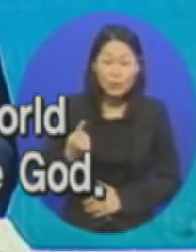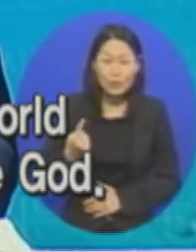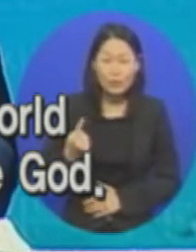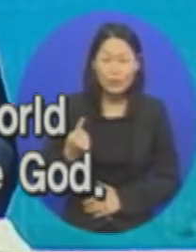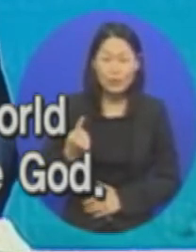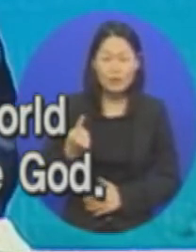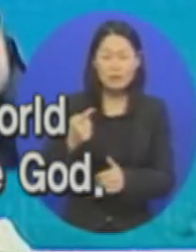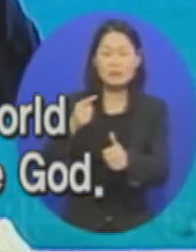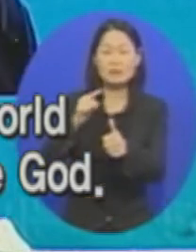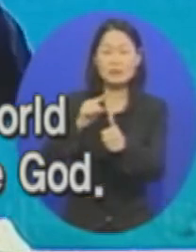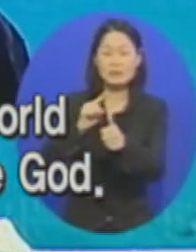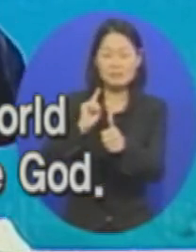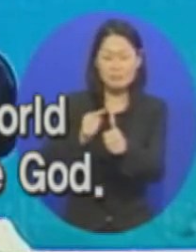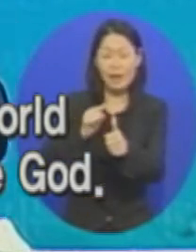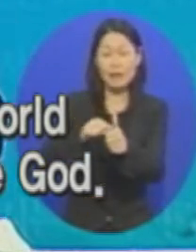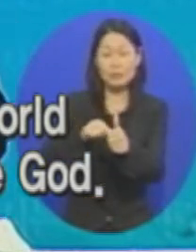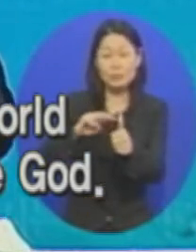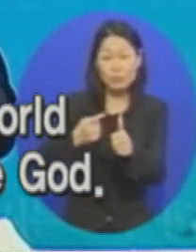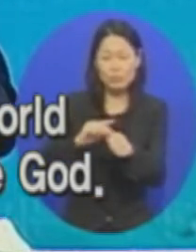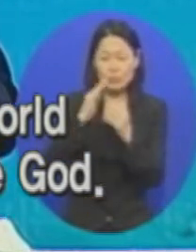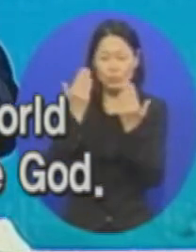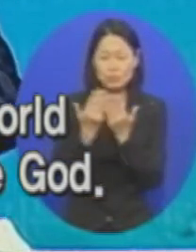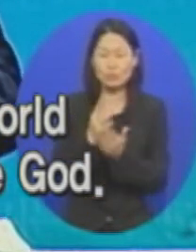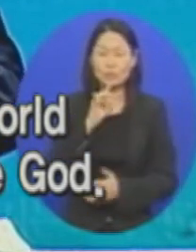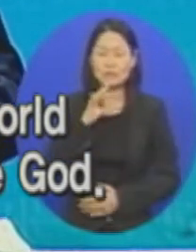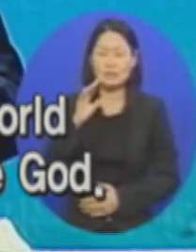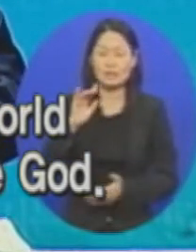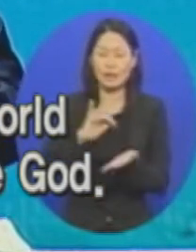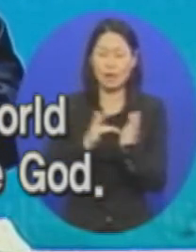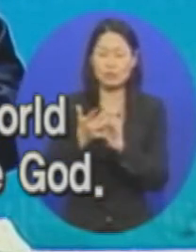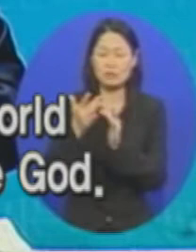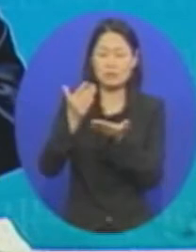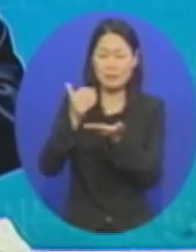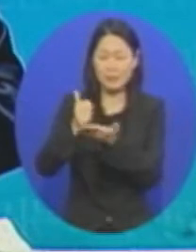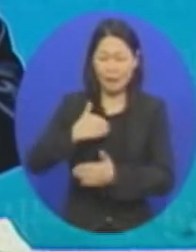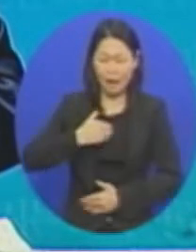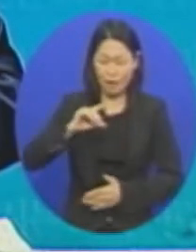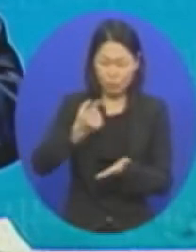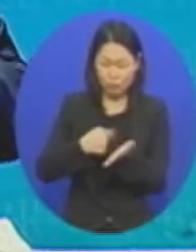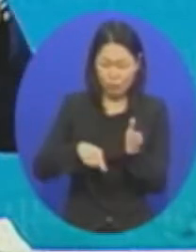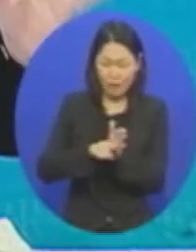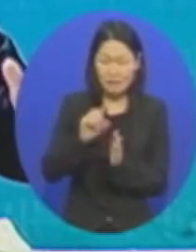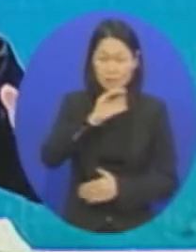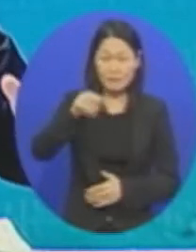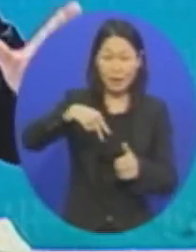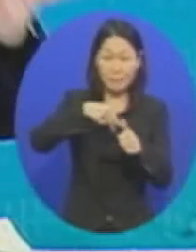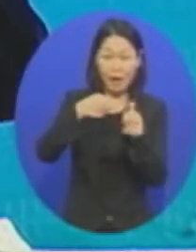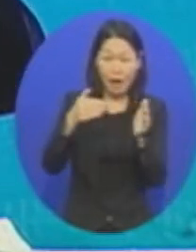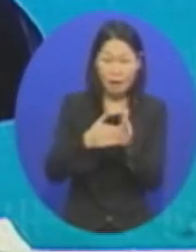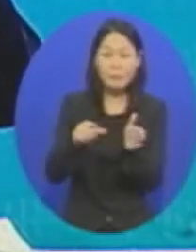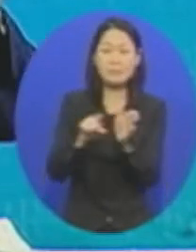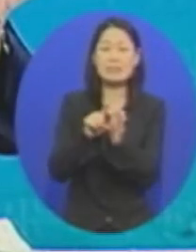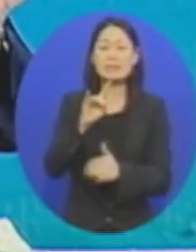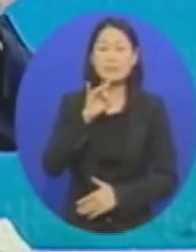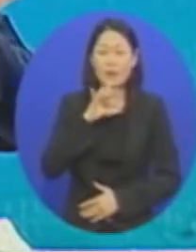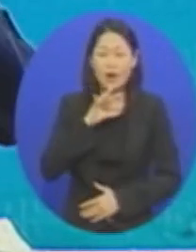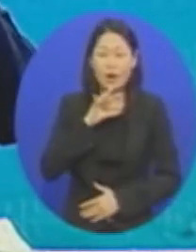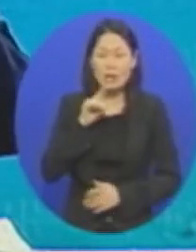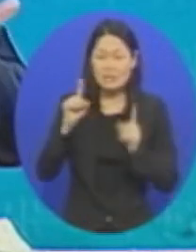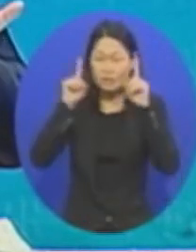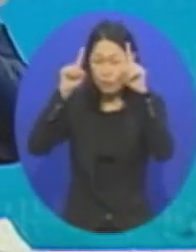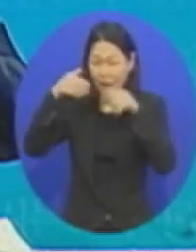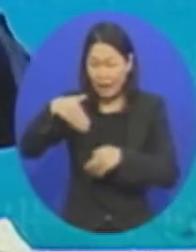오직 예수님 나 위해 십자가에 죽으셨다는 것을 믿기만 하면 지옥에 갈 자가 천국 갈 길이